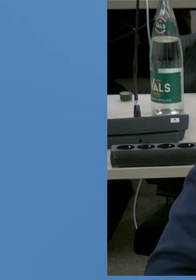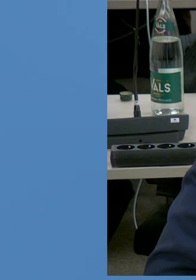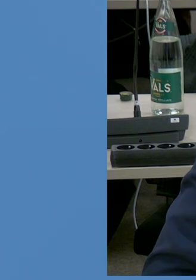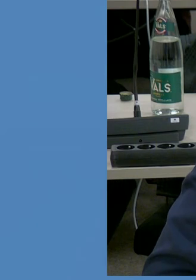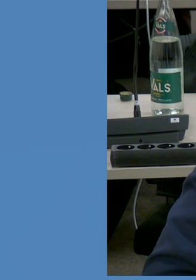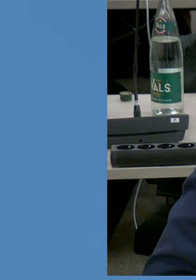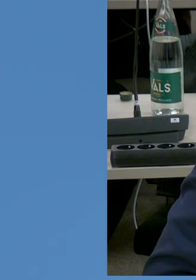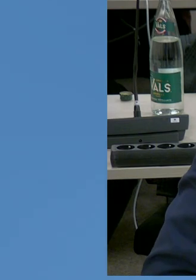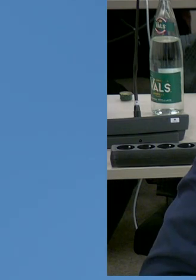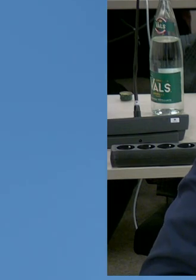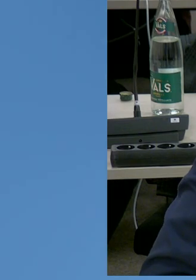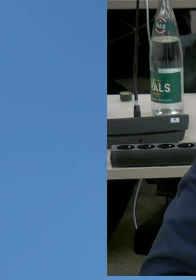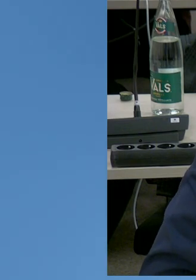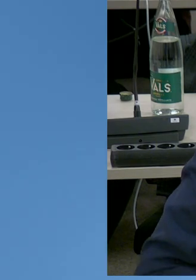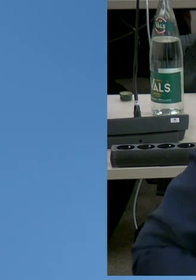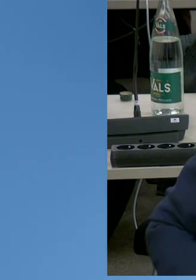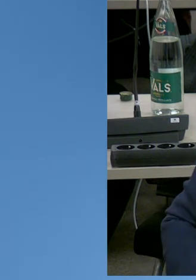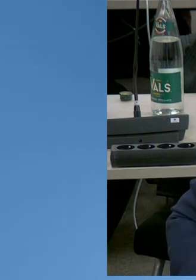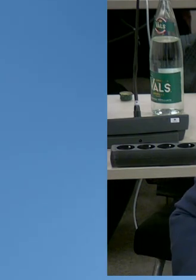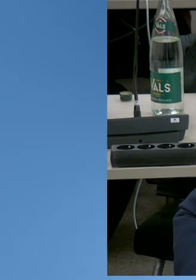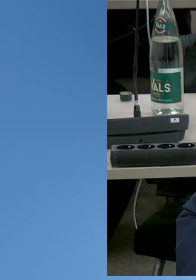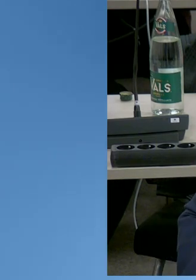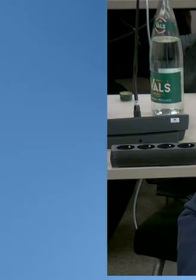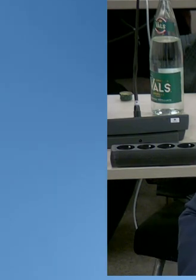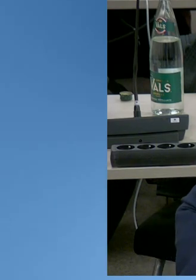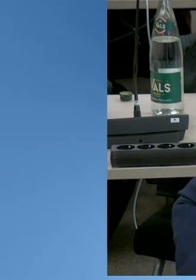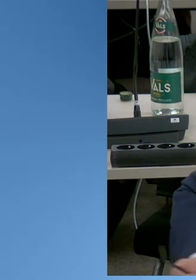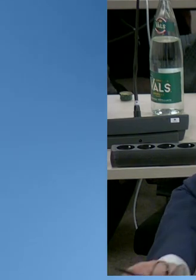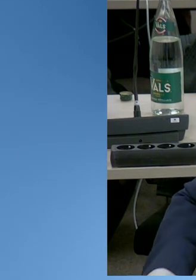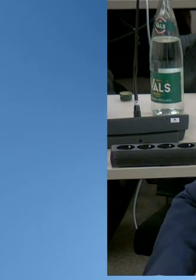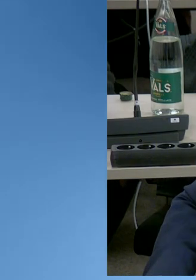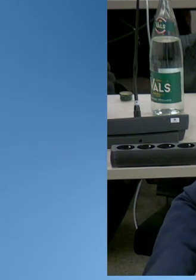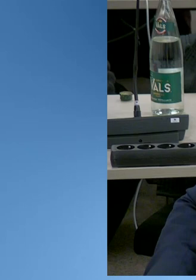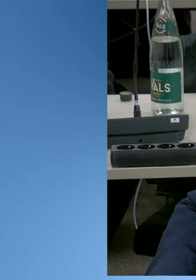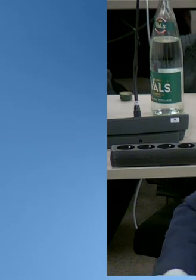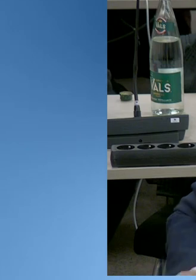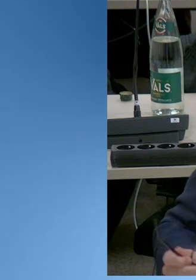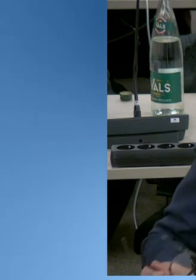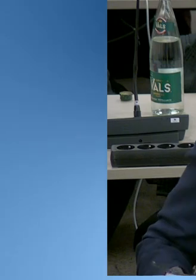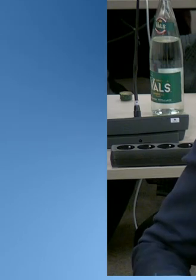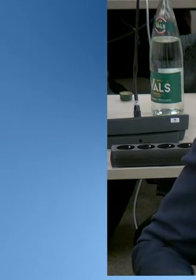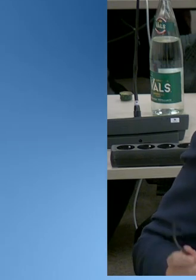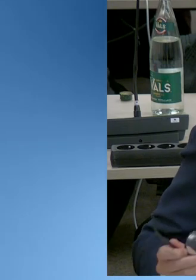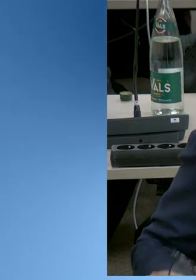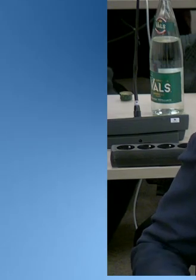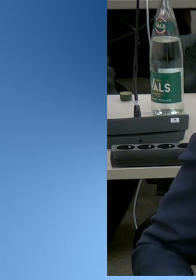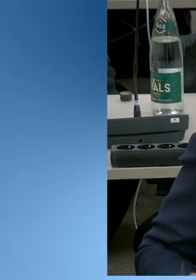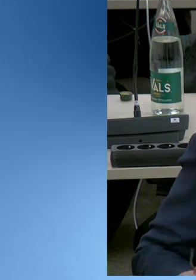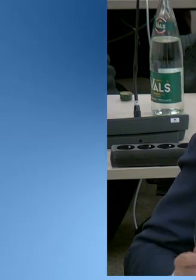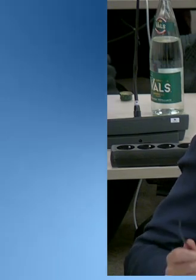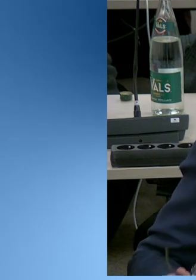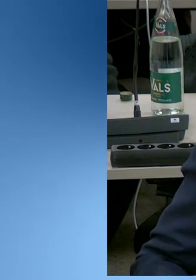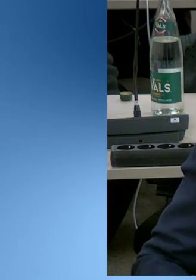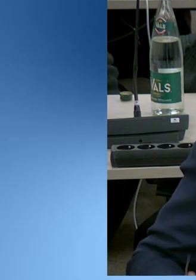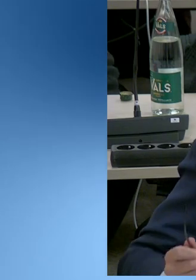bah je crois que ils sont comme moi ils ont pas forcément tout à fait compris et c'est et vous savez c'est c'est c'est c'est ça peut être pas mal